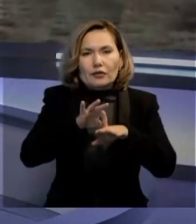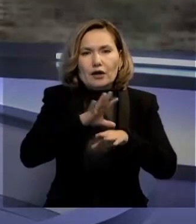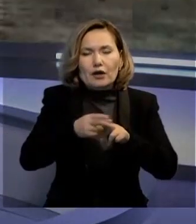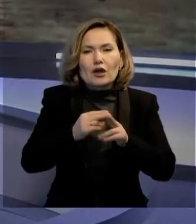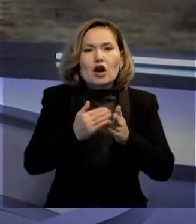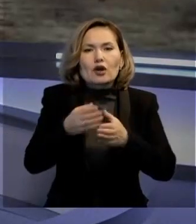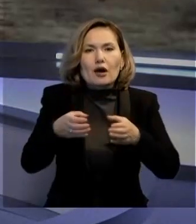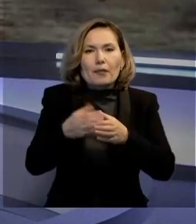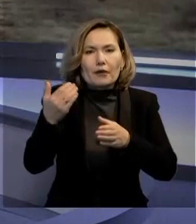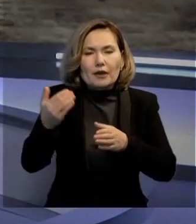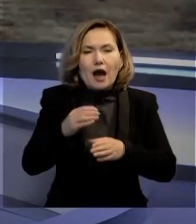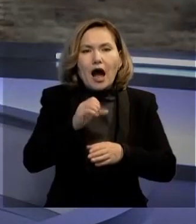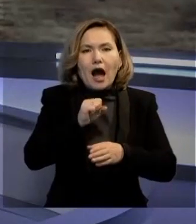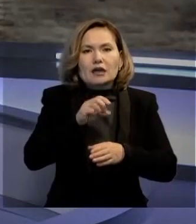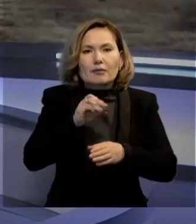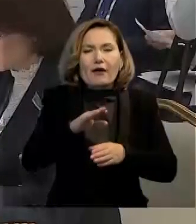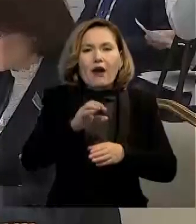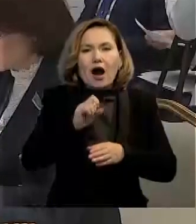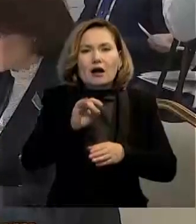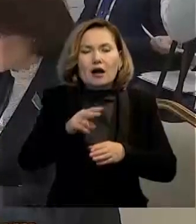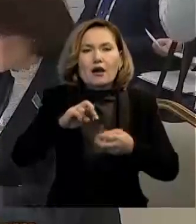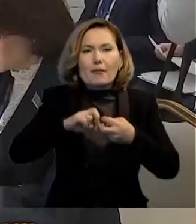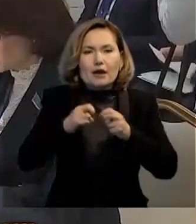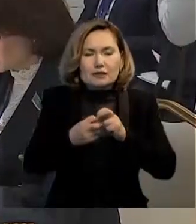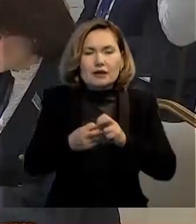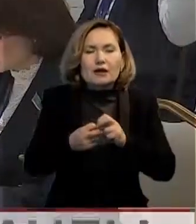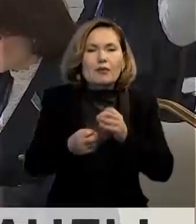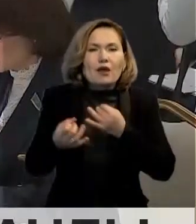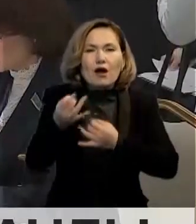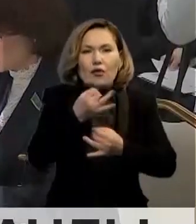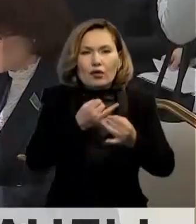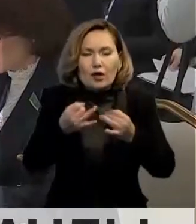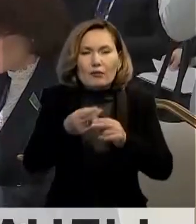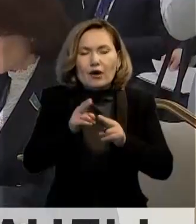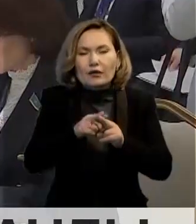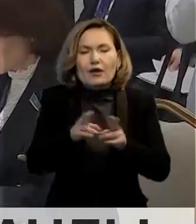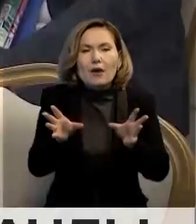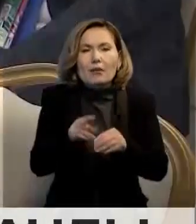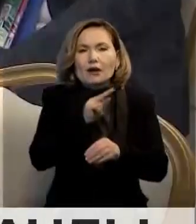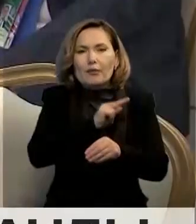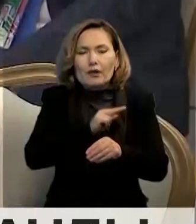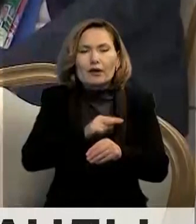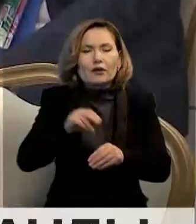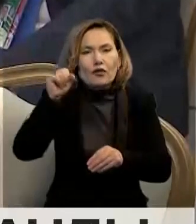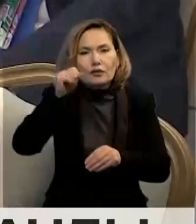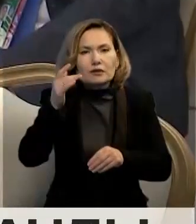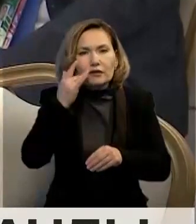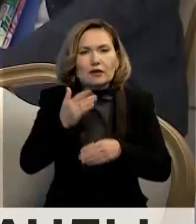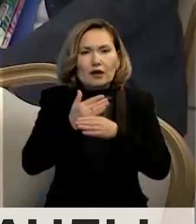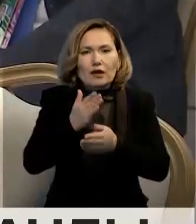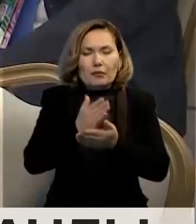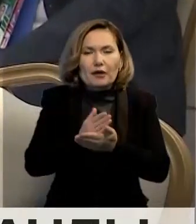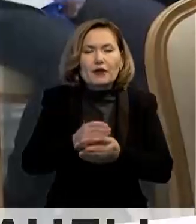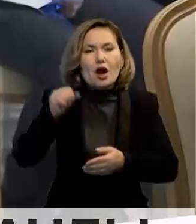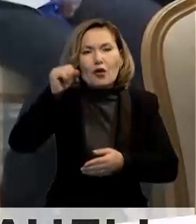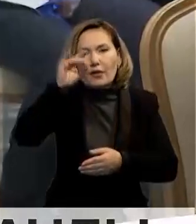Жоғары палата спикері Мәулен Әшімбаев арал мәселесіне оның салдарынан жоюға қатысты бірлескен жұмысқа баса мән берді.